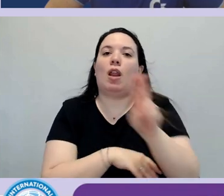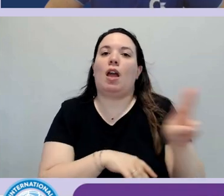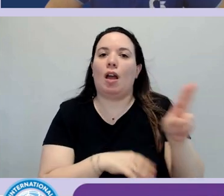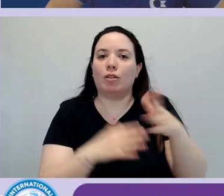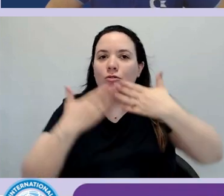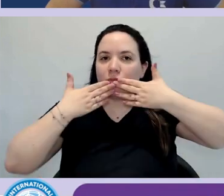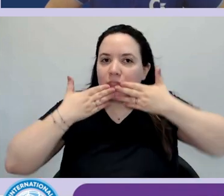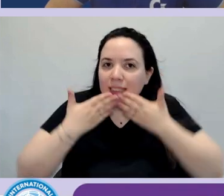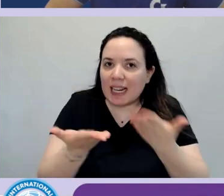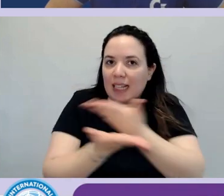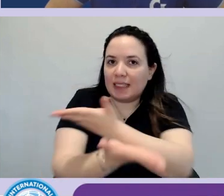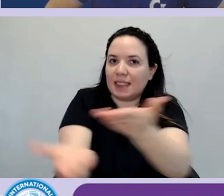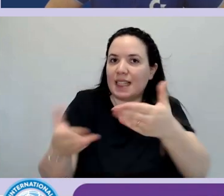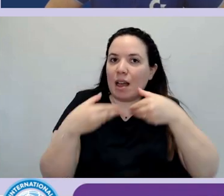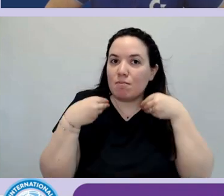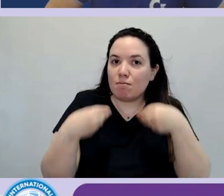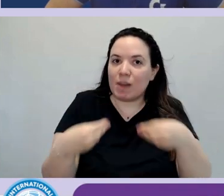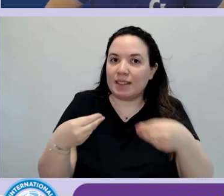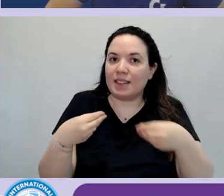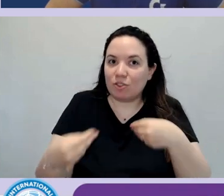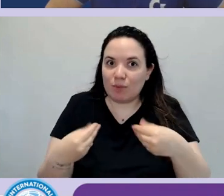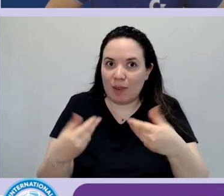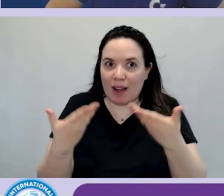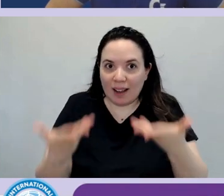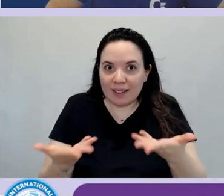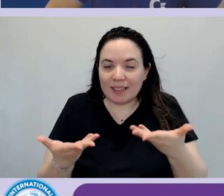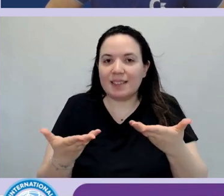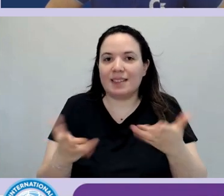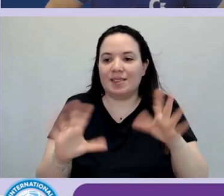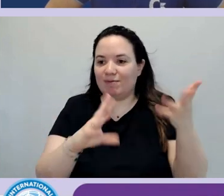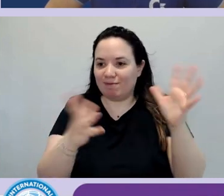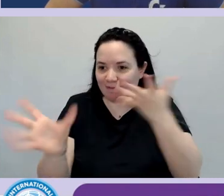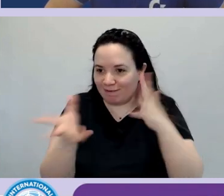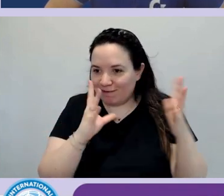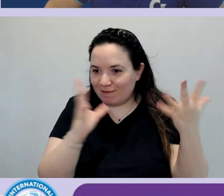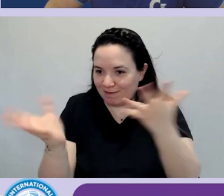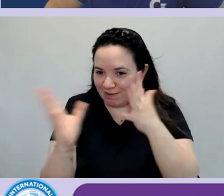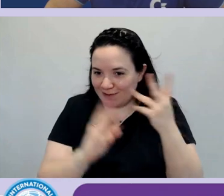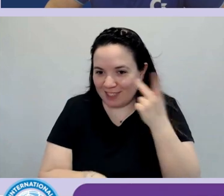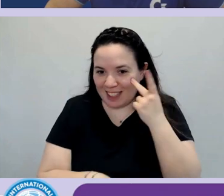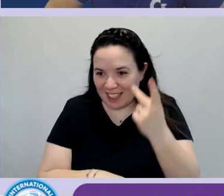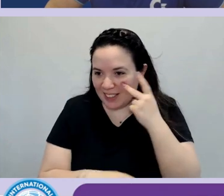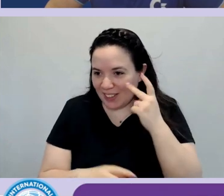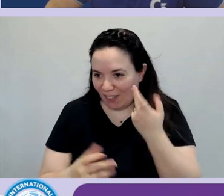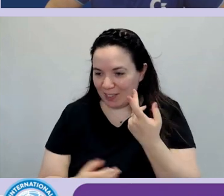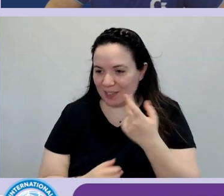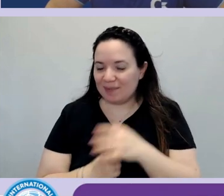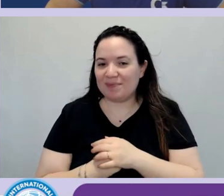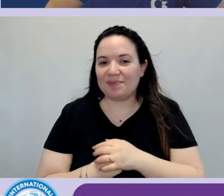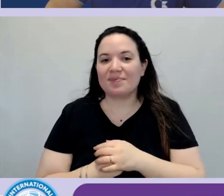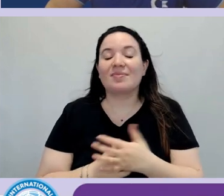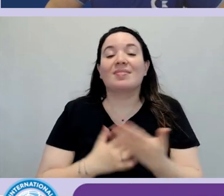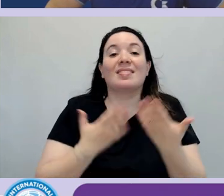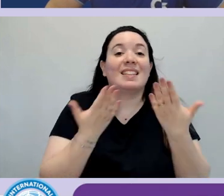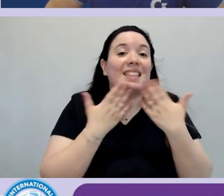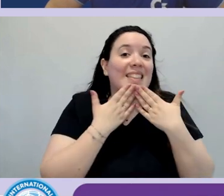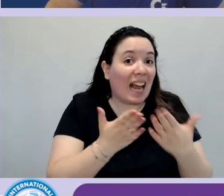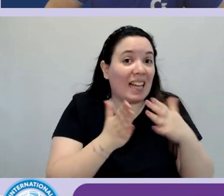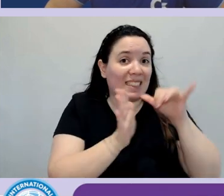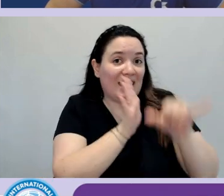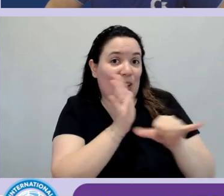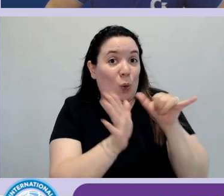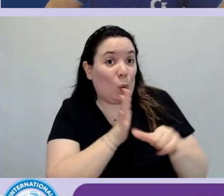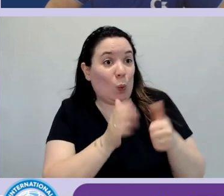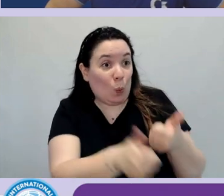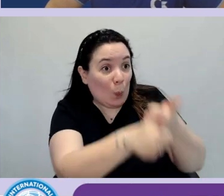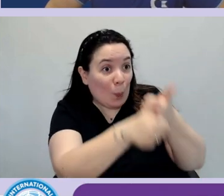Ringrazio tutti tutti i partecipanti che sono rimasti fino alla fine che stanno partendo gli applausi vedo a chi ci ha seguito